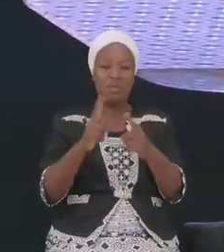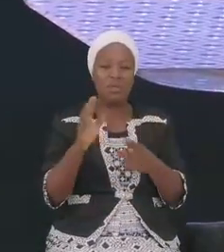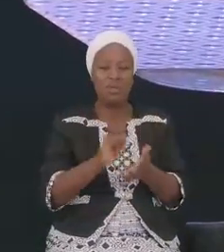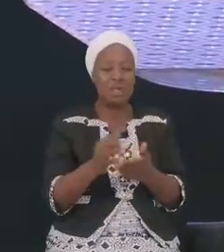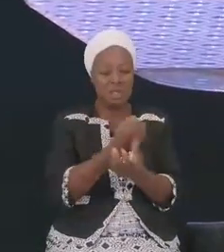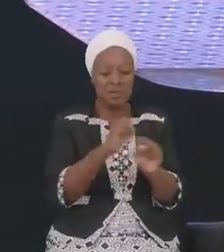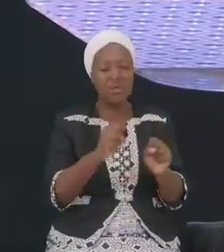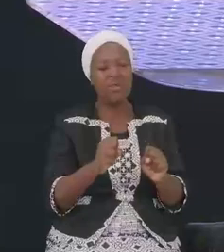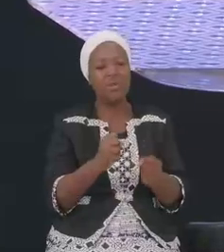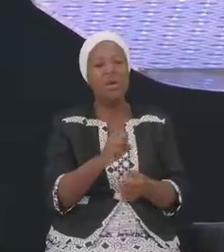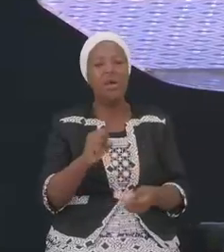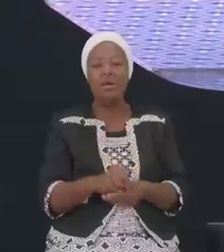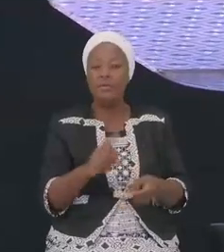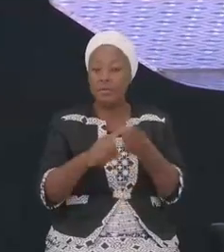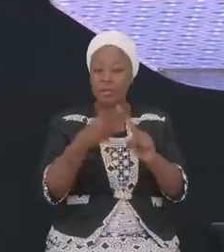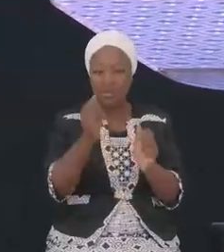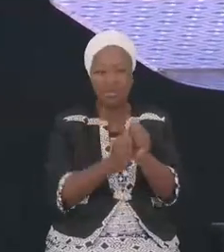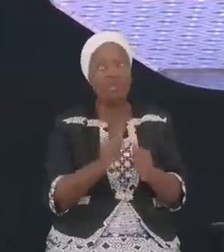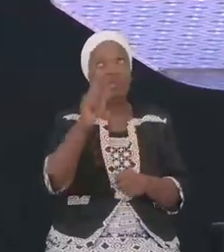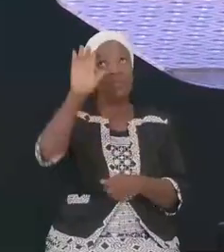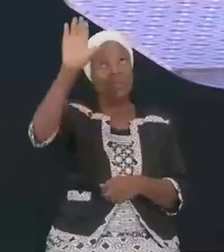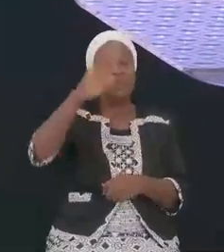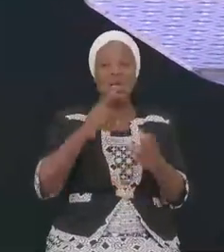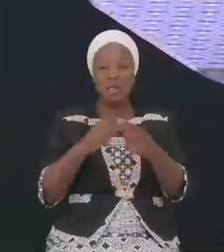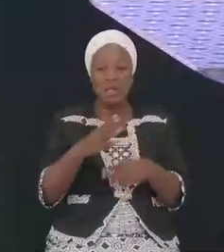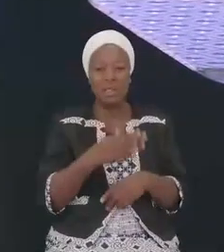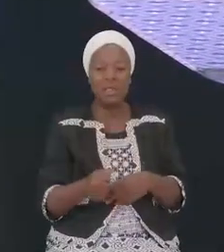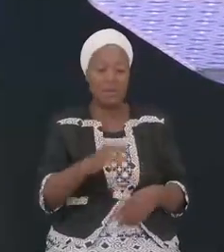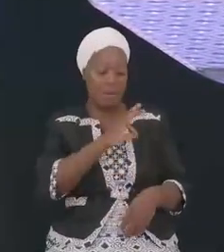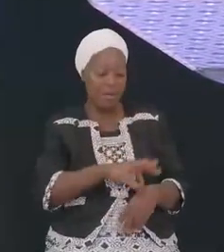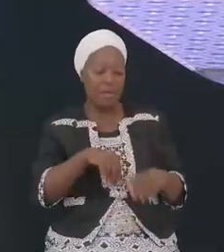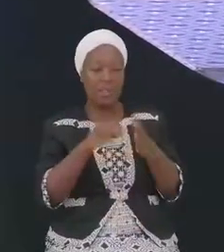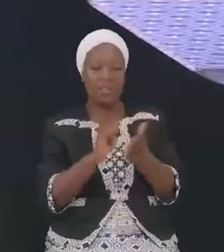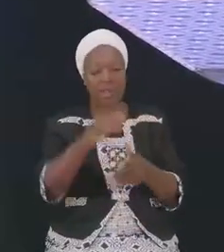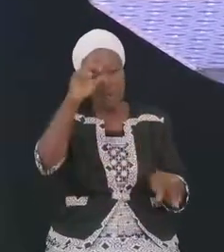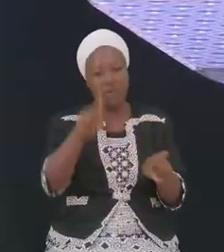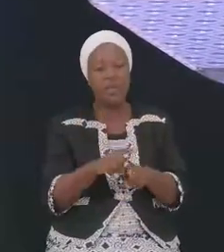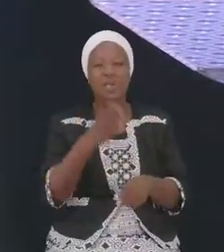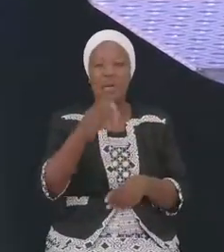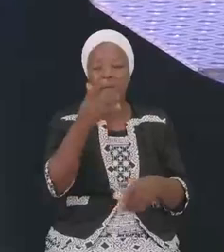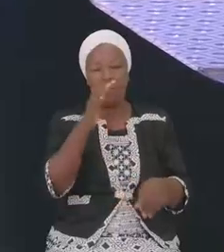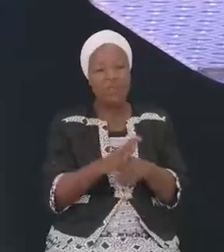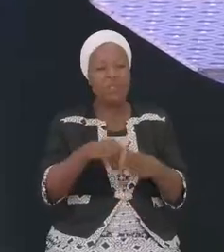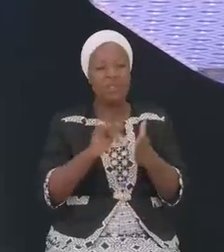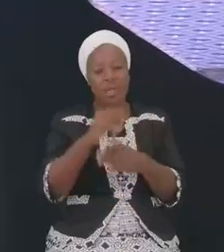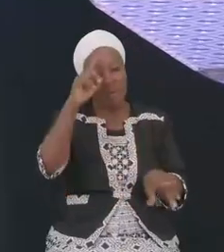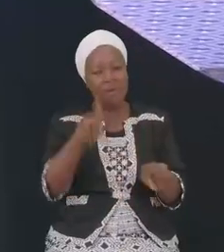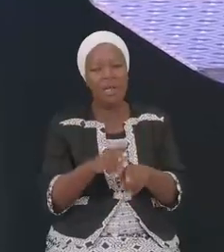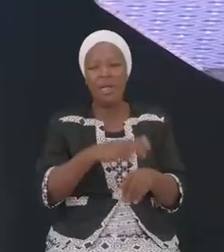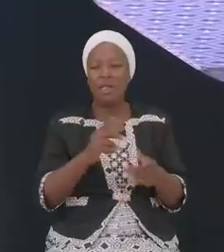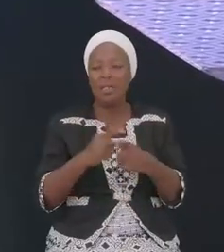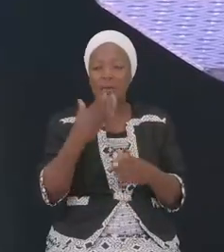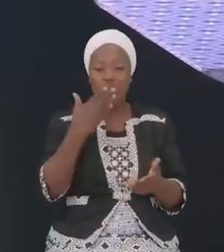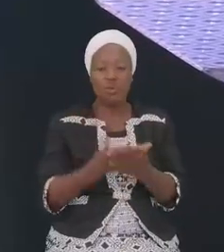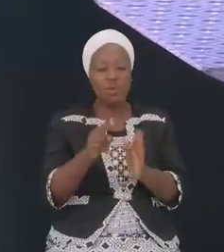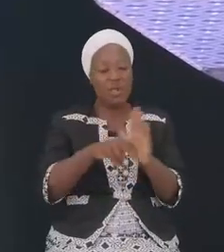relation rédemptrice avec lui. Il y a des avantages dans cette alliance, il y a des promesses dans cette alliance, il y a la bonté de Dieu